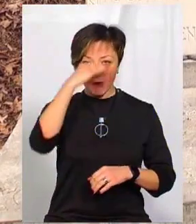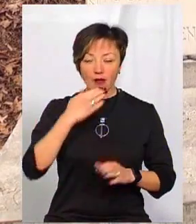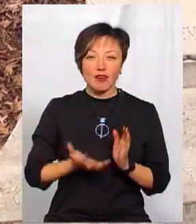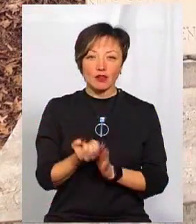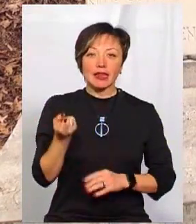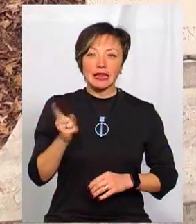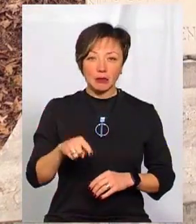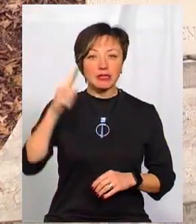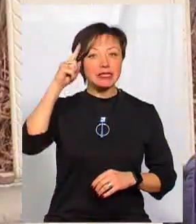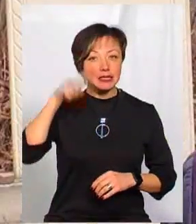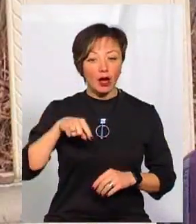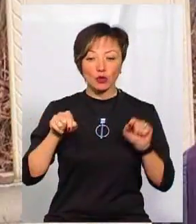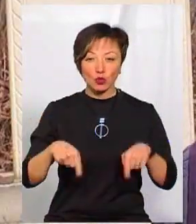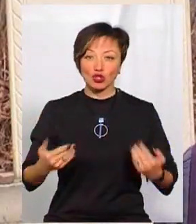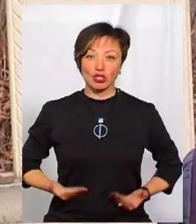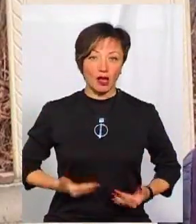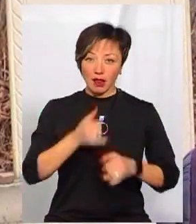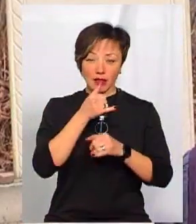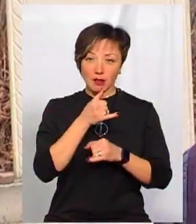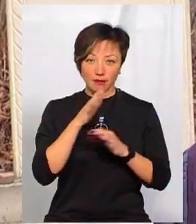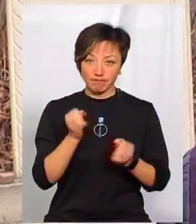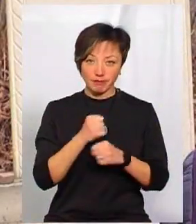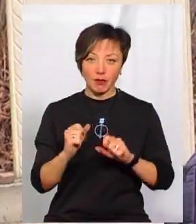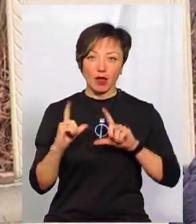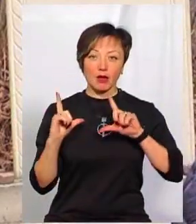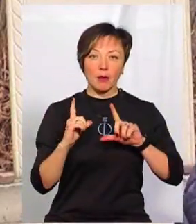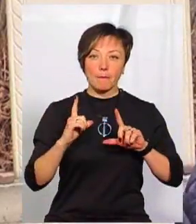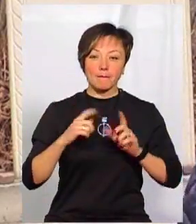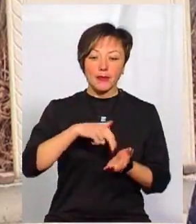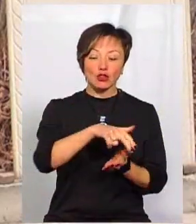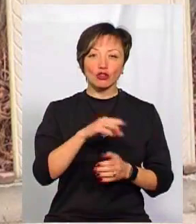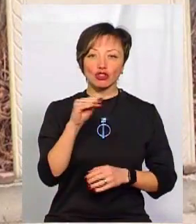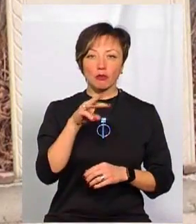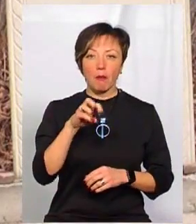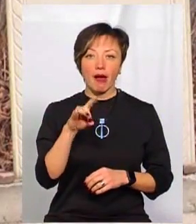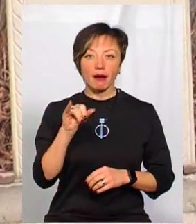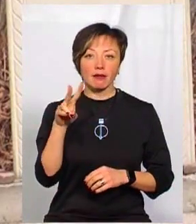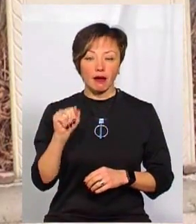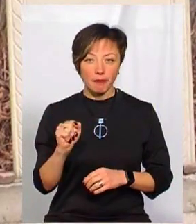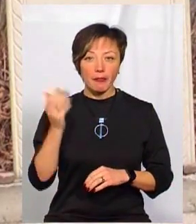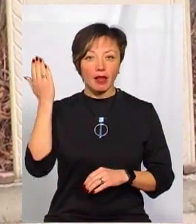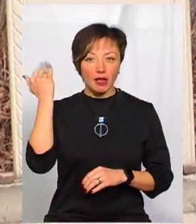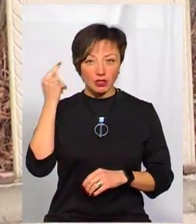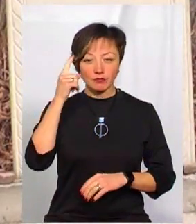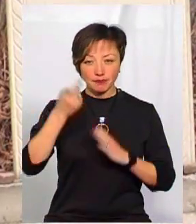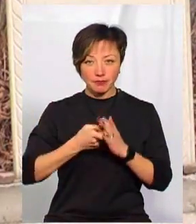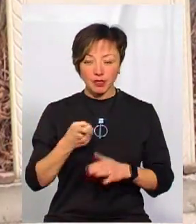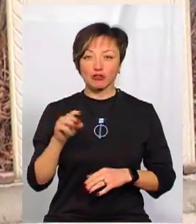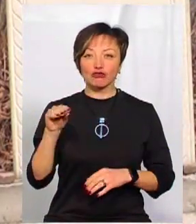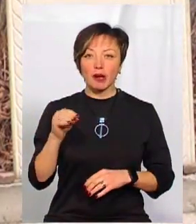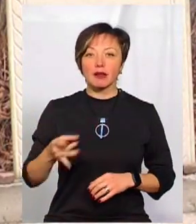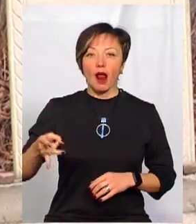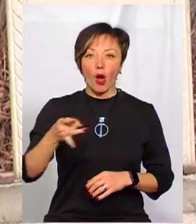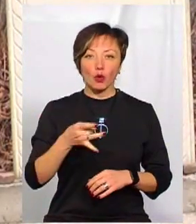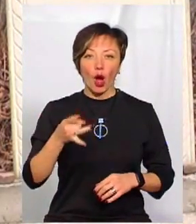тим, що він, знаючи, що тут життя не буде, пішов у Жмеринку. Тоді вже було відомо, ну так говорили, що у Жмеринському районі